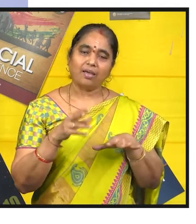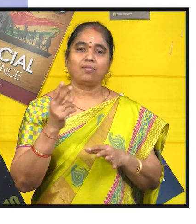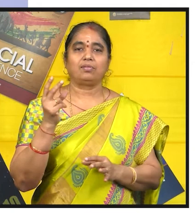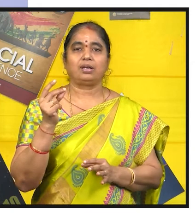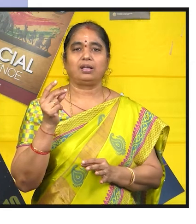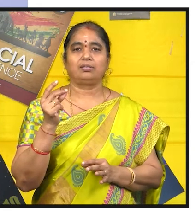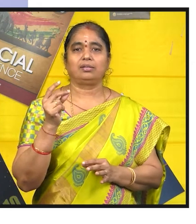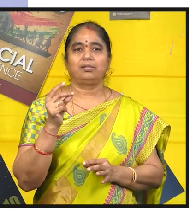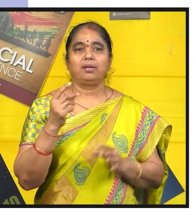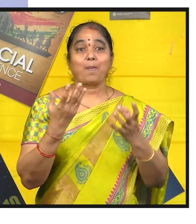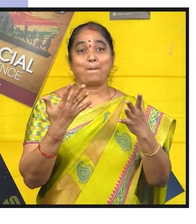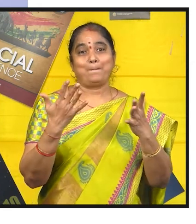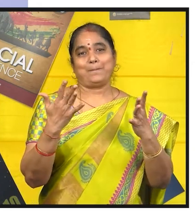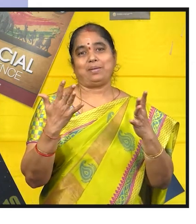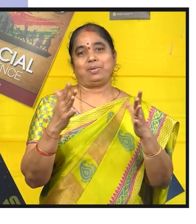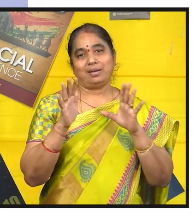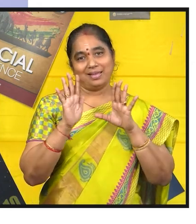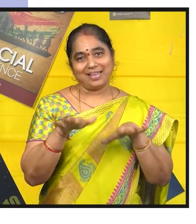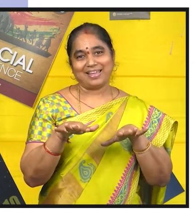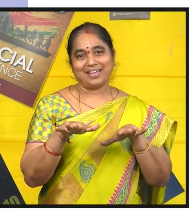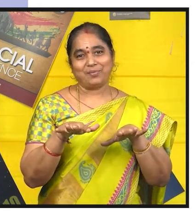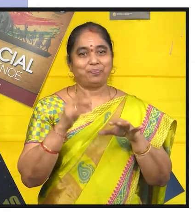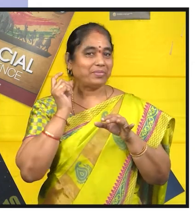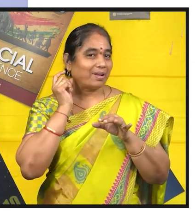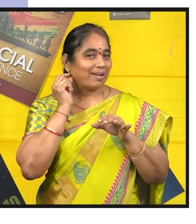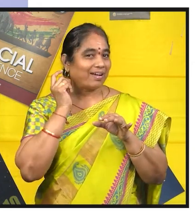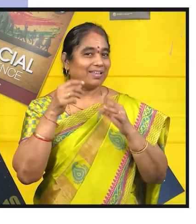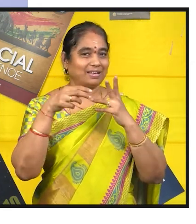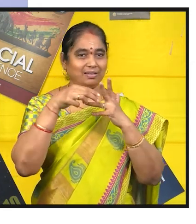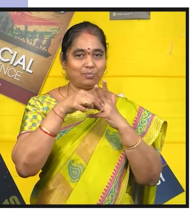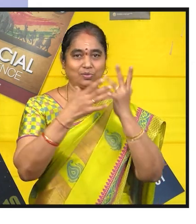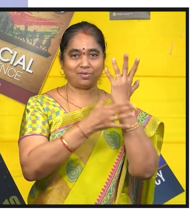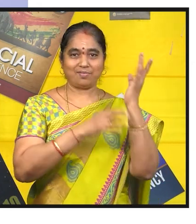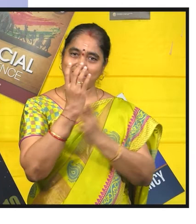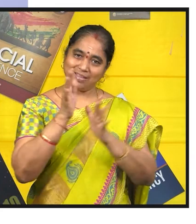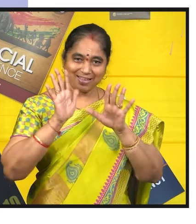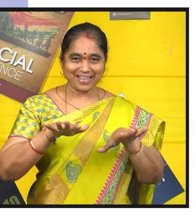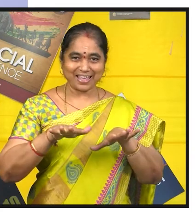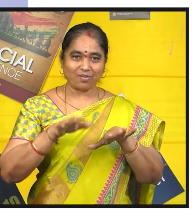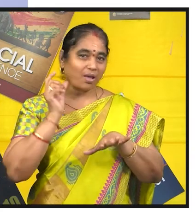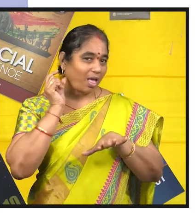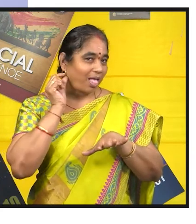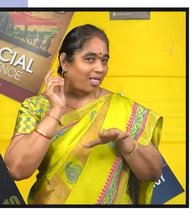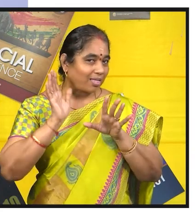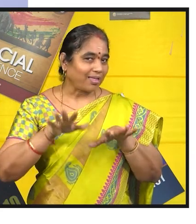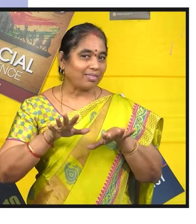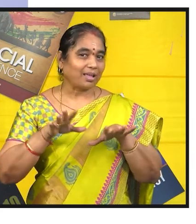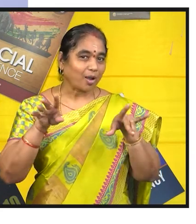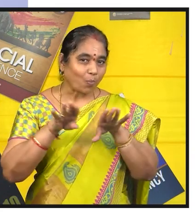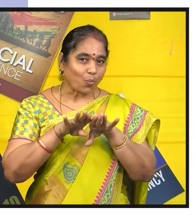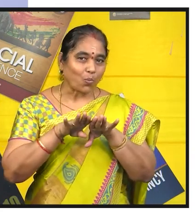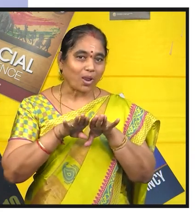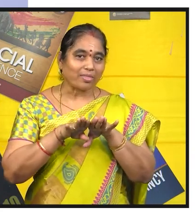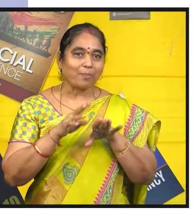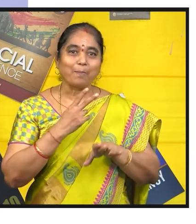இருக்கும். ரெண்டாவது, இது பளபளப்பானவைகள், நம்ம காது கையில் மோதிரங்களெல்லாம் நம்ம போடுறோம், இவைகள் தங்கத்தால் ஆனது. இந்த